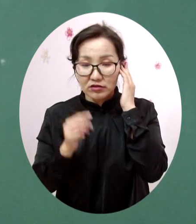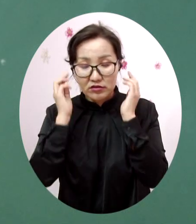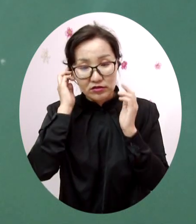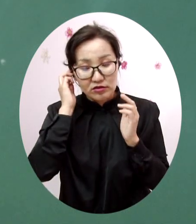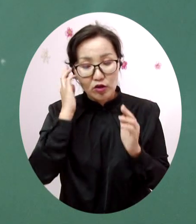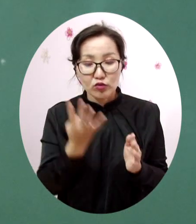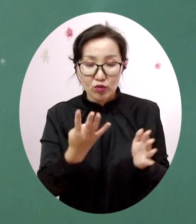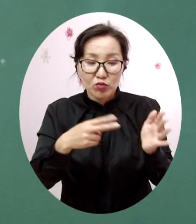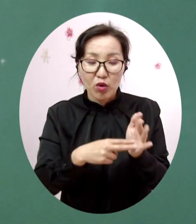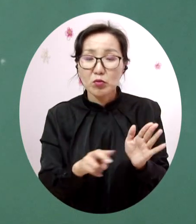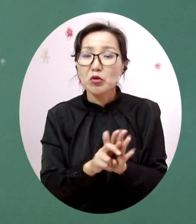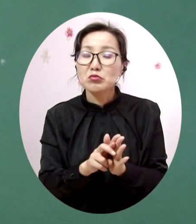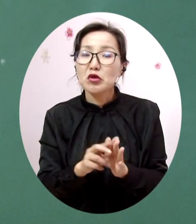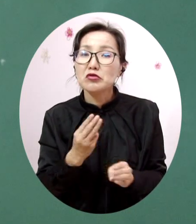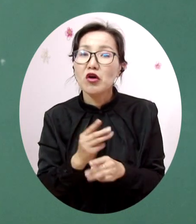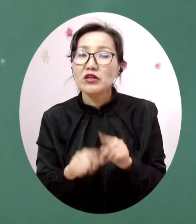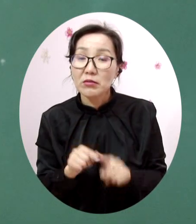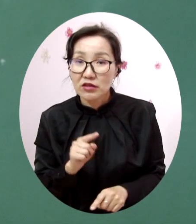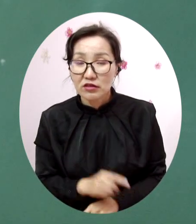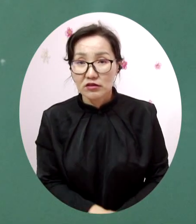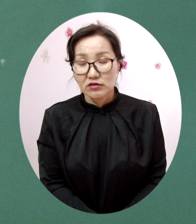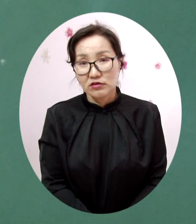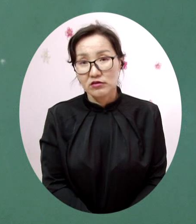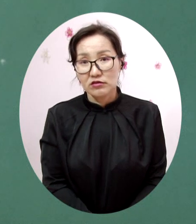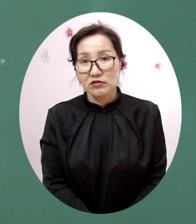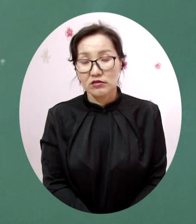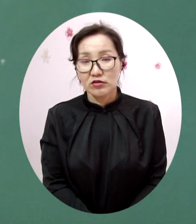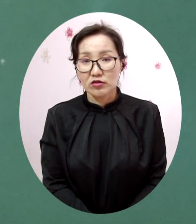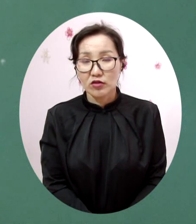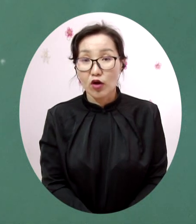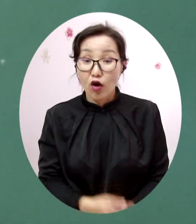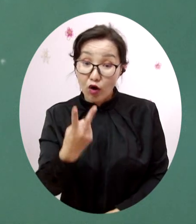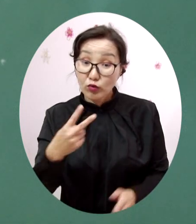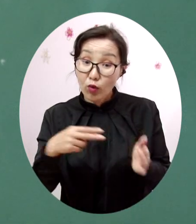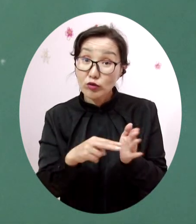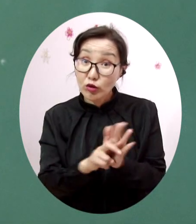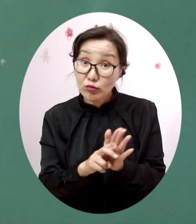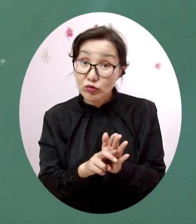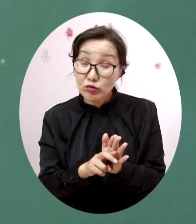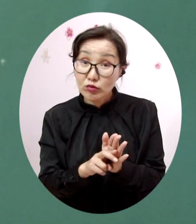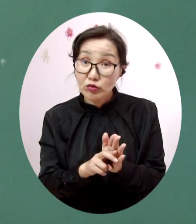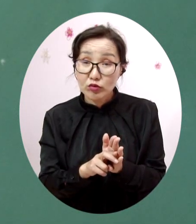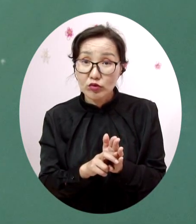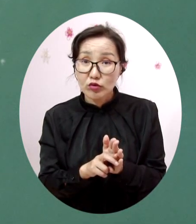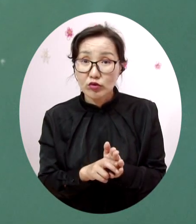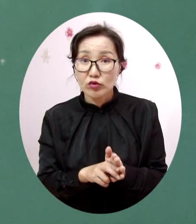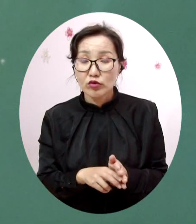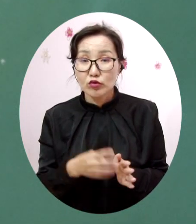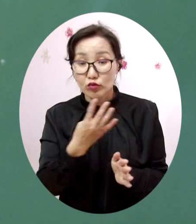вэ? 4-т хуваагдах тооны шинж. За бүгд энийг харж гад. За 2-4-т хуваагдах уу? Хуваагдахгүй байх